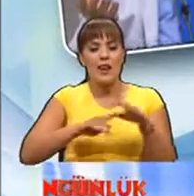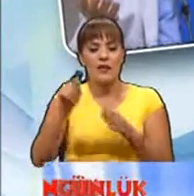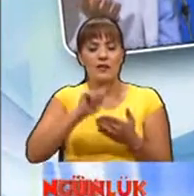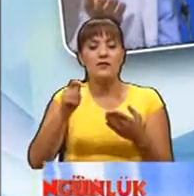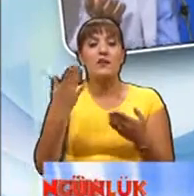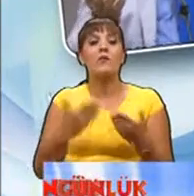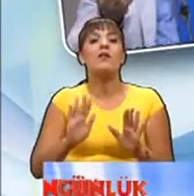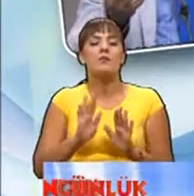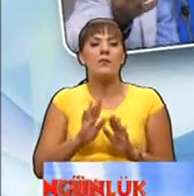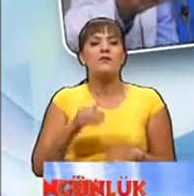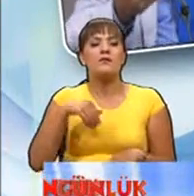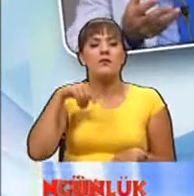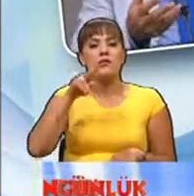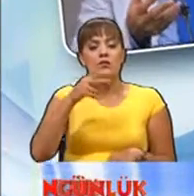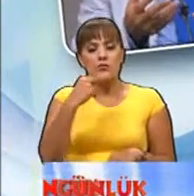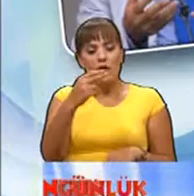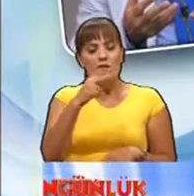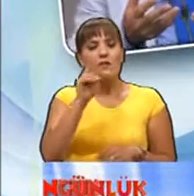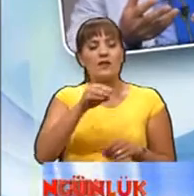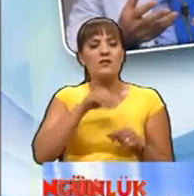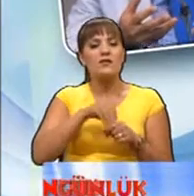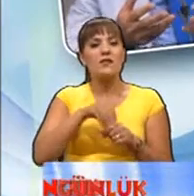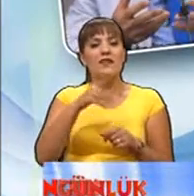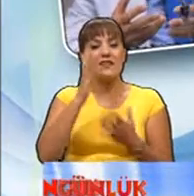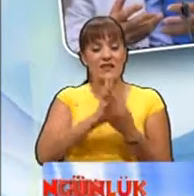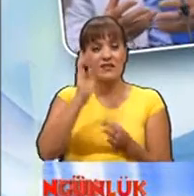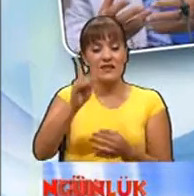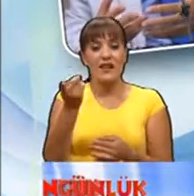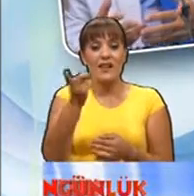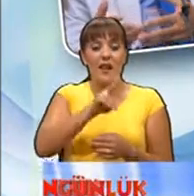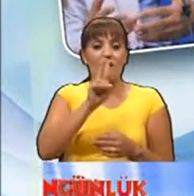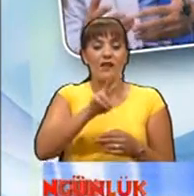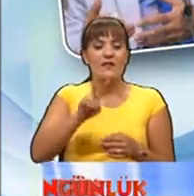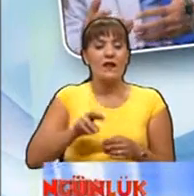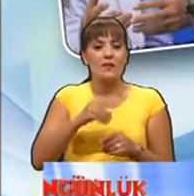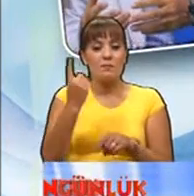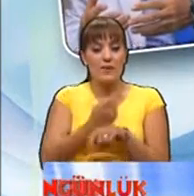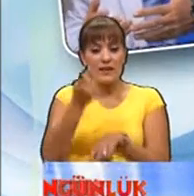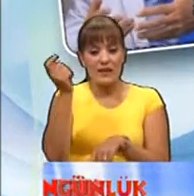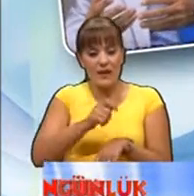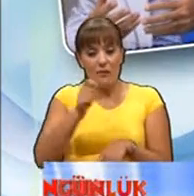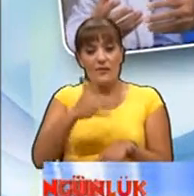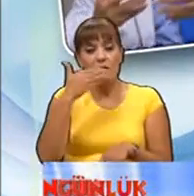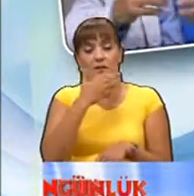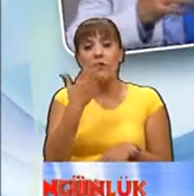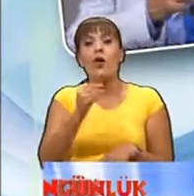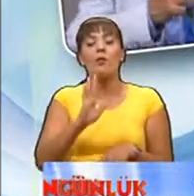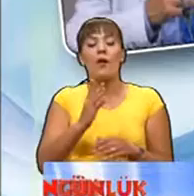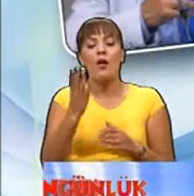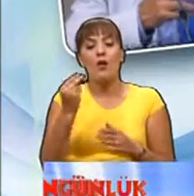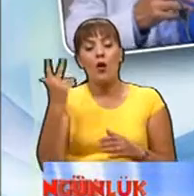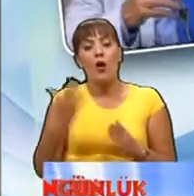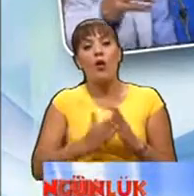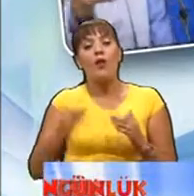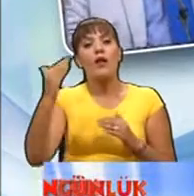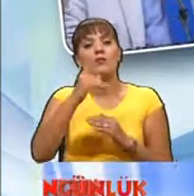kabul edilmezdi. Evet. Sözlü vasiyet şu şekilde istisnai. Kişinin diğer vasiyetlerden birini yapmasına imkan olmayan olağanüstü bir